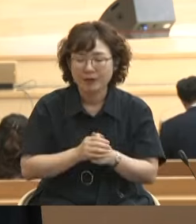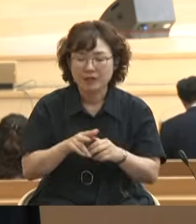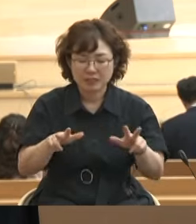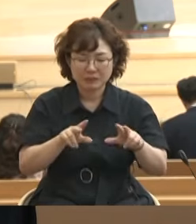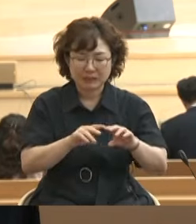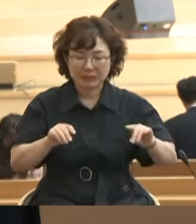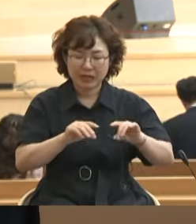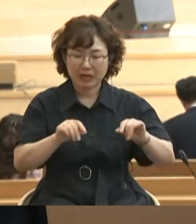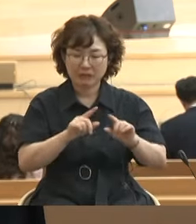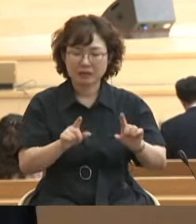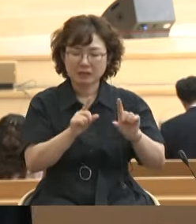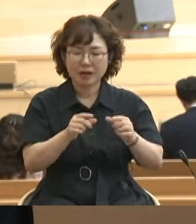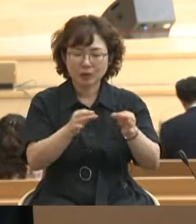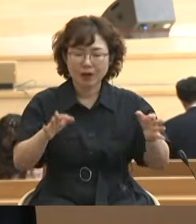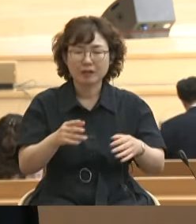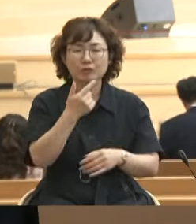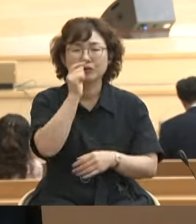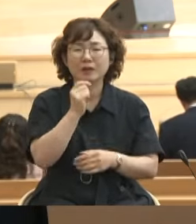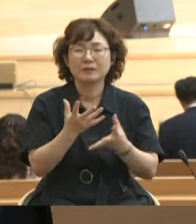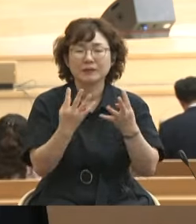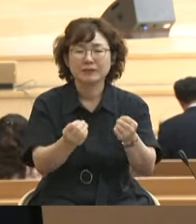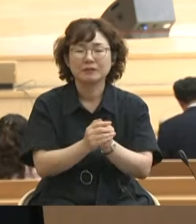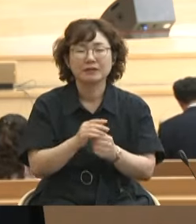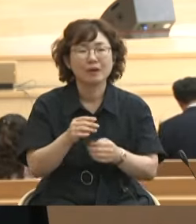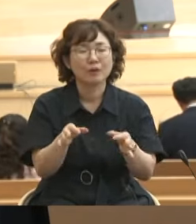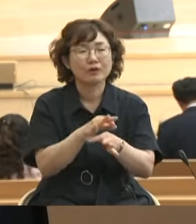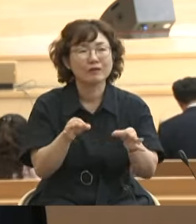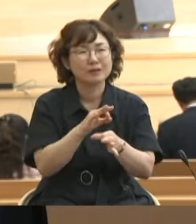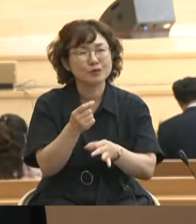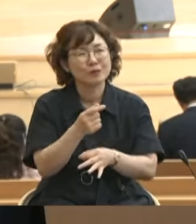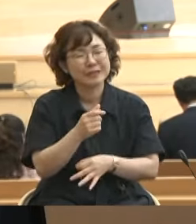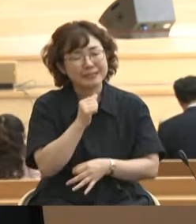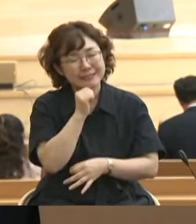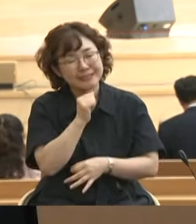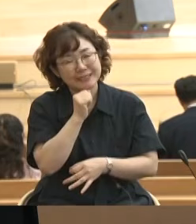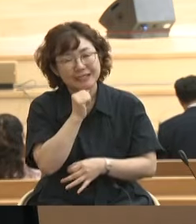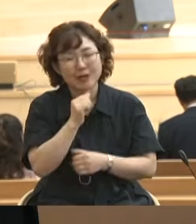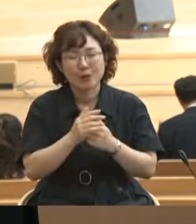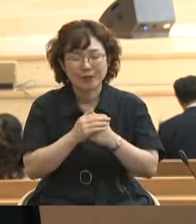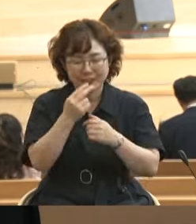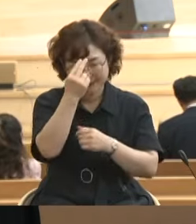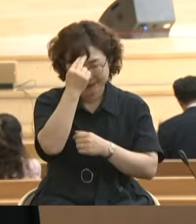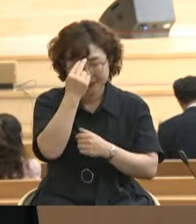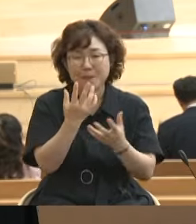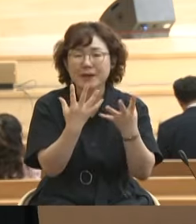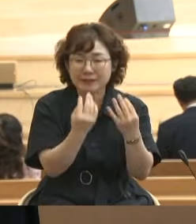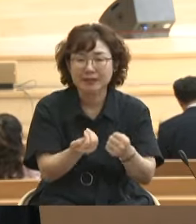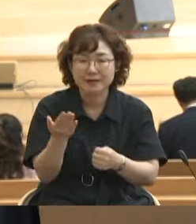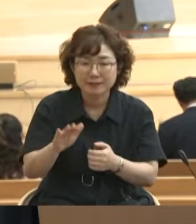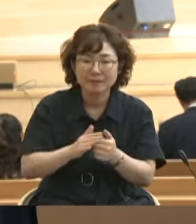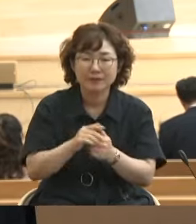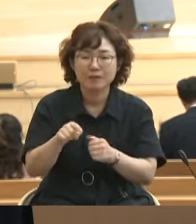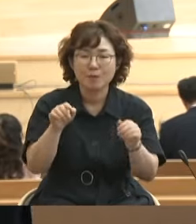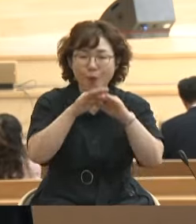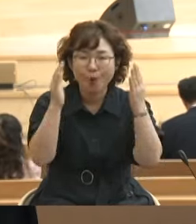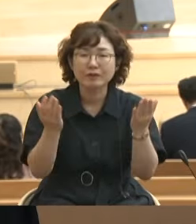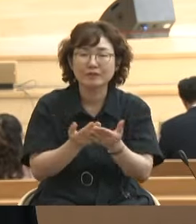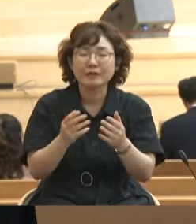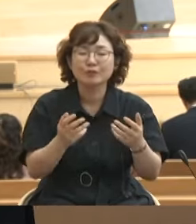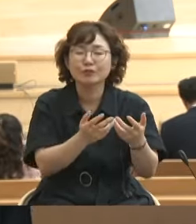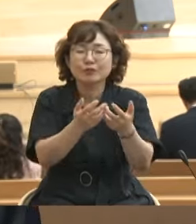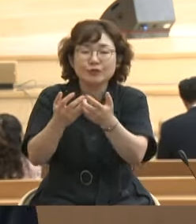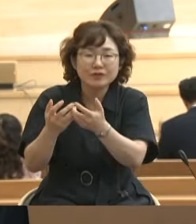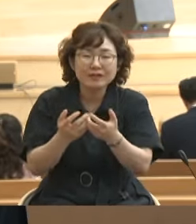땅에 사는 동안은 부족함이 있습니다. 경제적으로 쪼달리기도 합니다. 그러나 모든